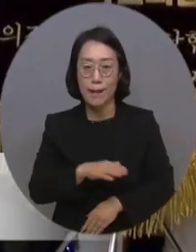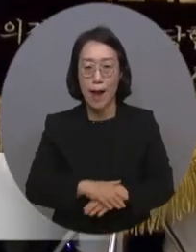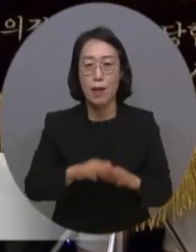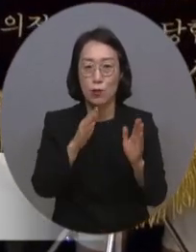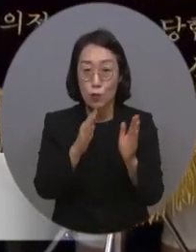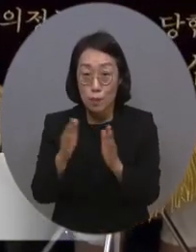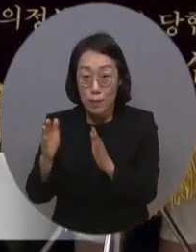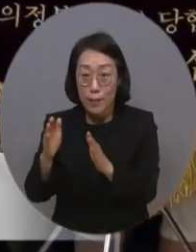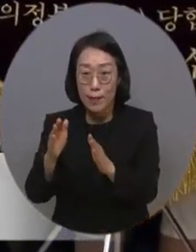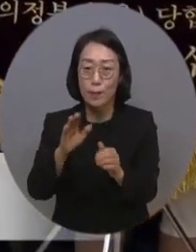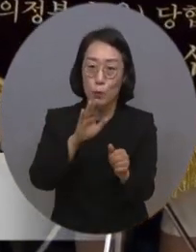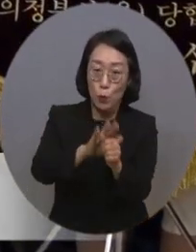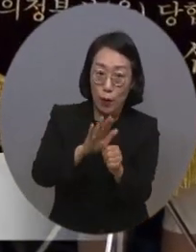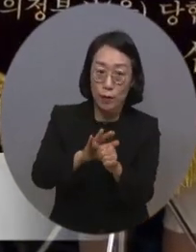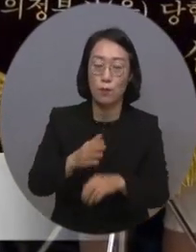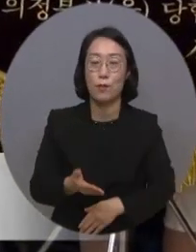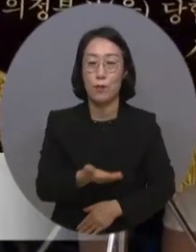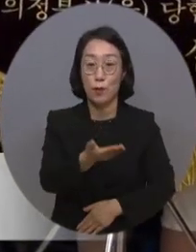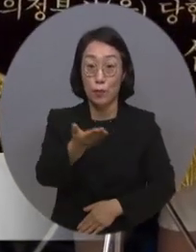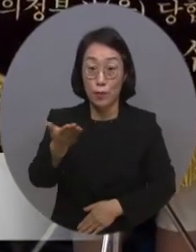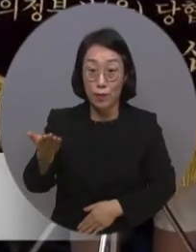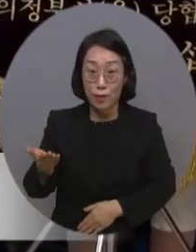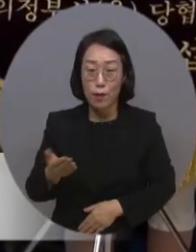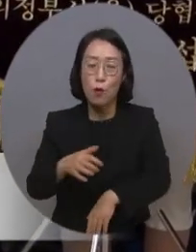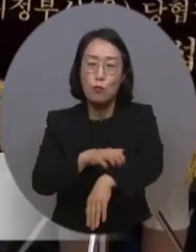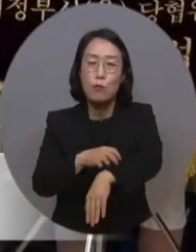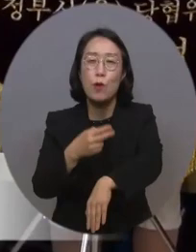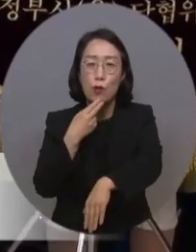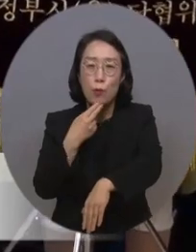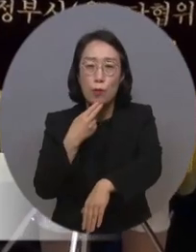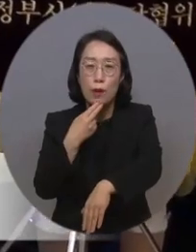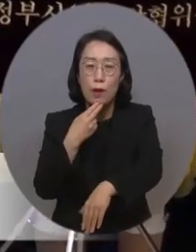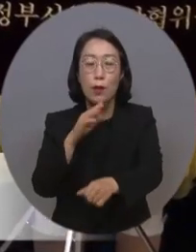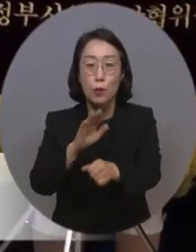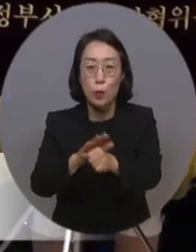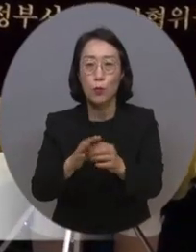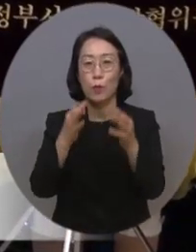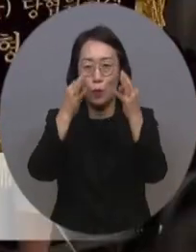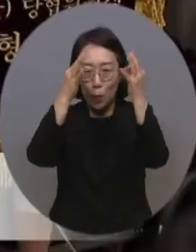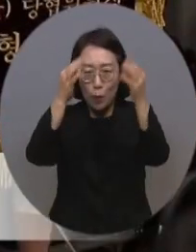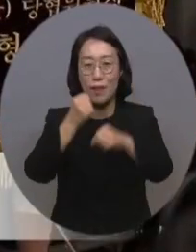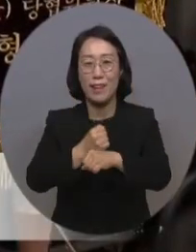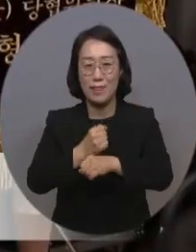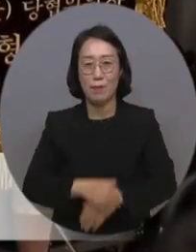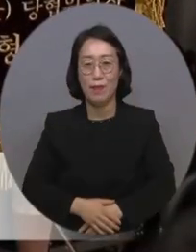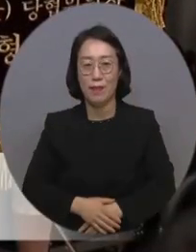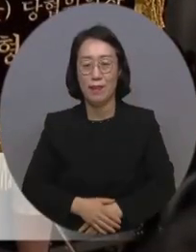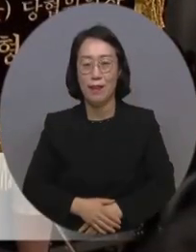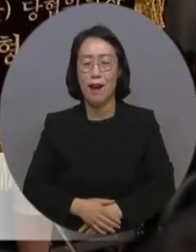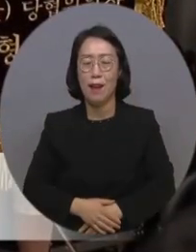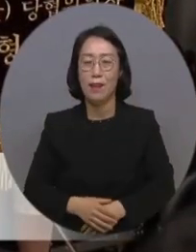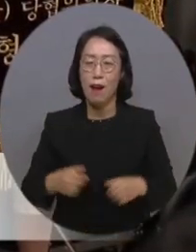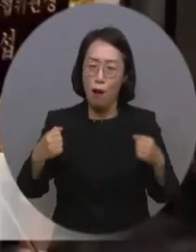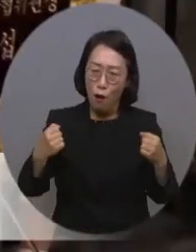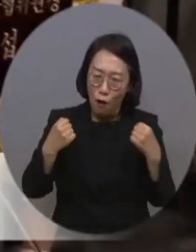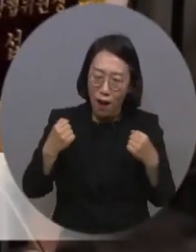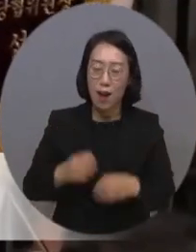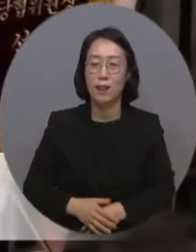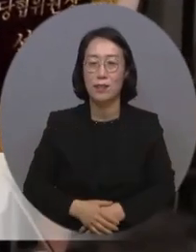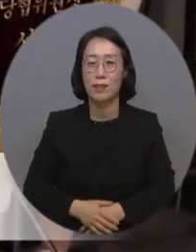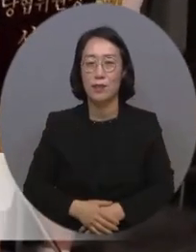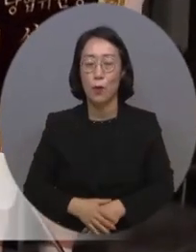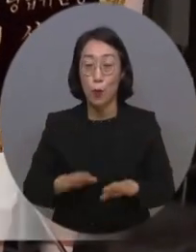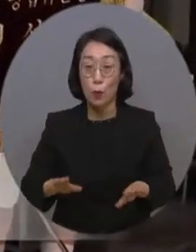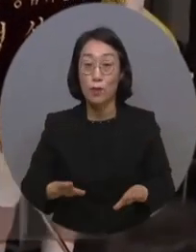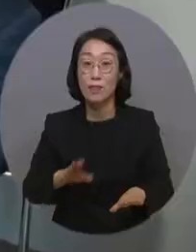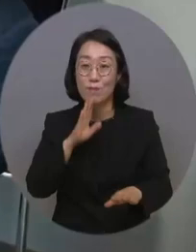수 있는 것들 잘 챙겨서 생활에 불편함 없으시도록 이렇게 하겠습니다. 늘 건강하시고 오늘 다시